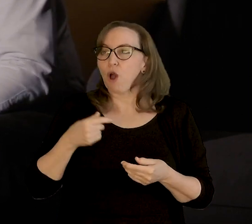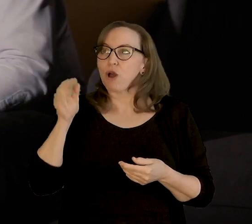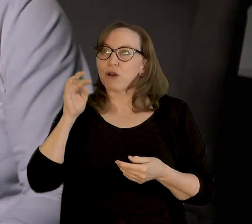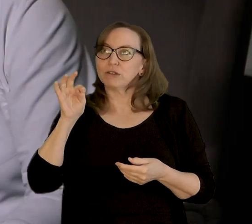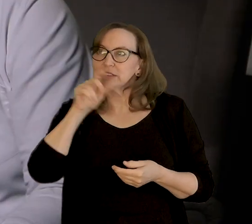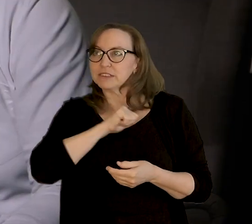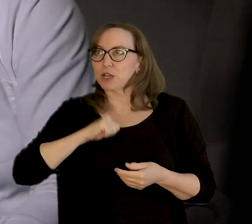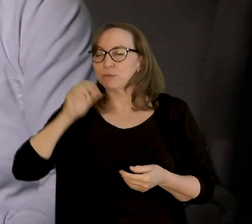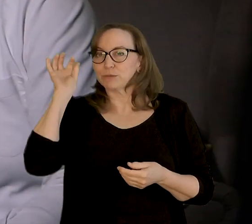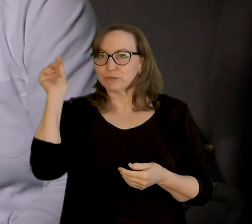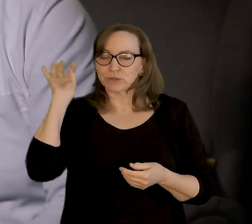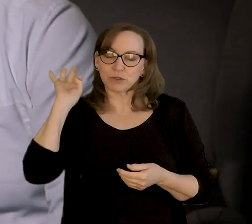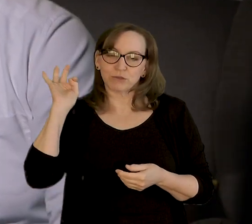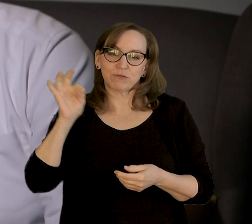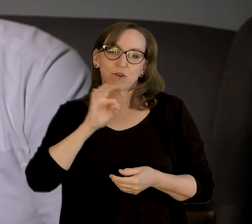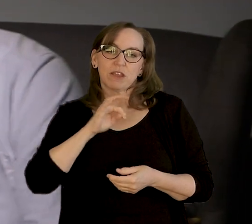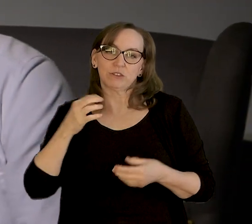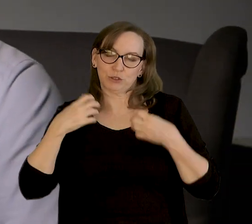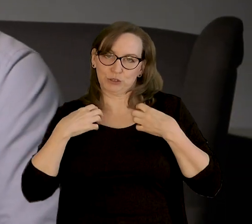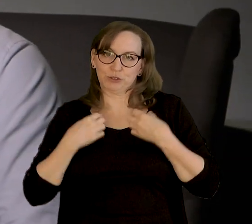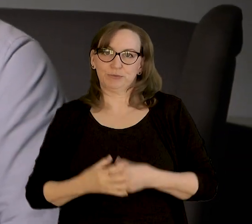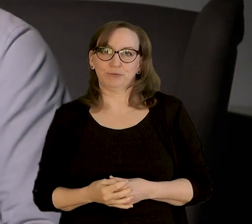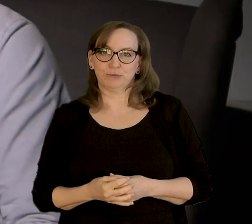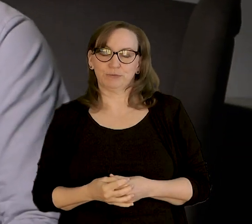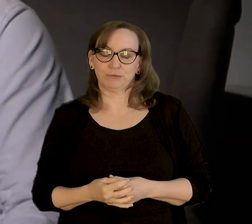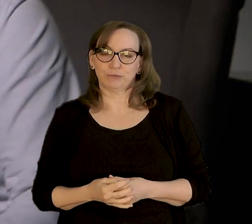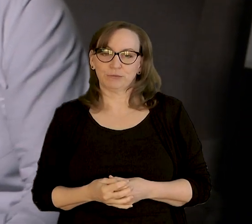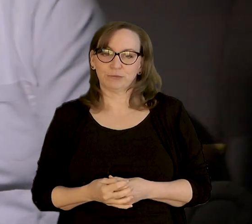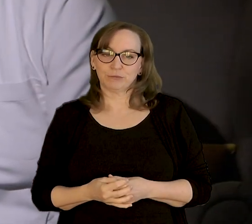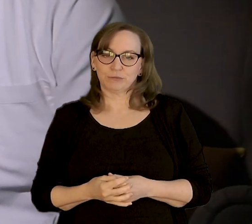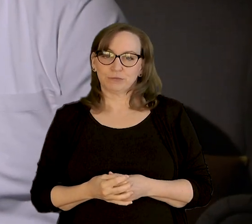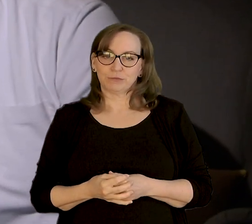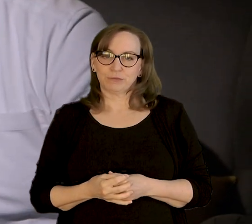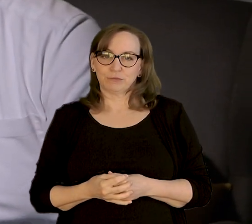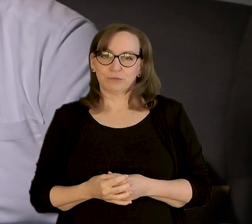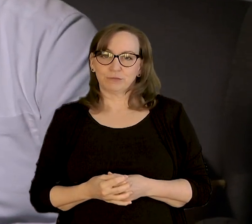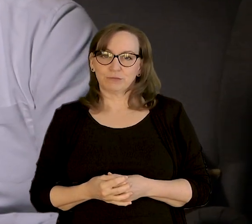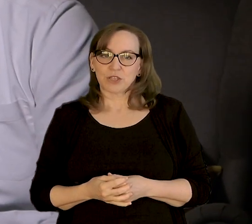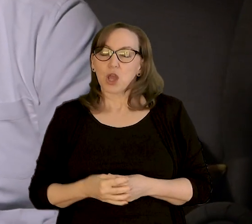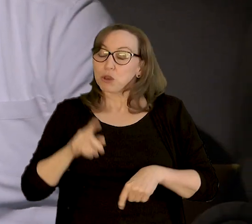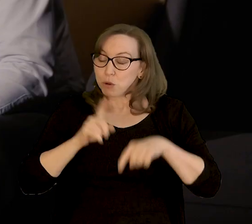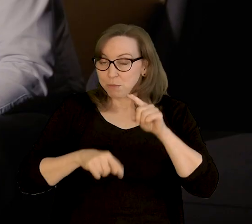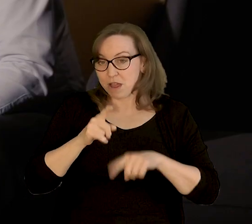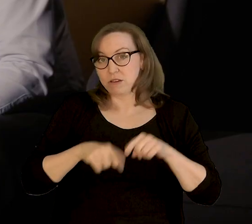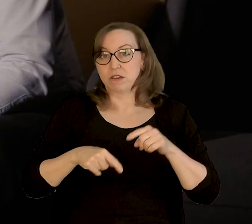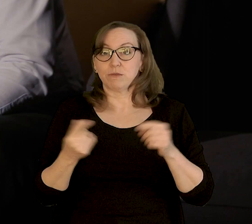Dzisiaj znajdujemy się w dość dziwnych okolicznościach. Normalnie byśmy byli w swoich miejscach